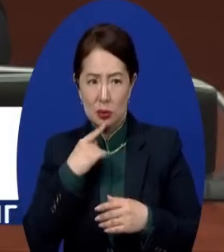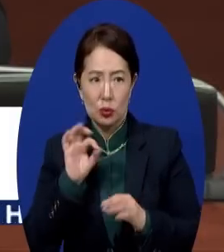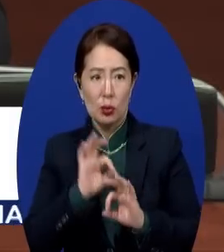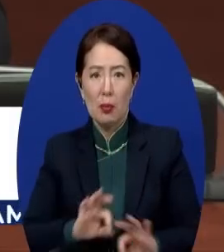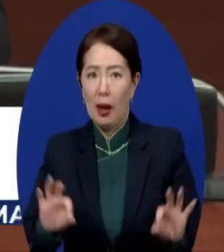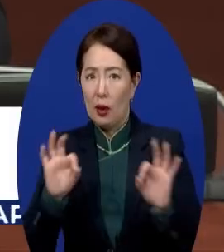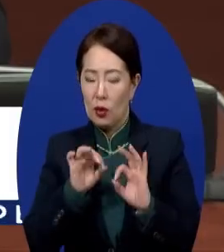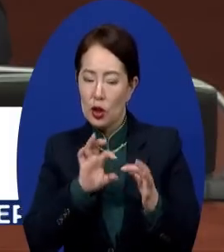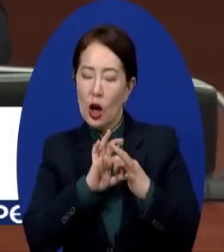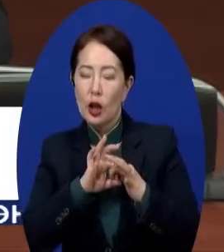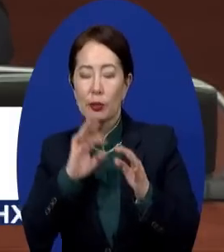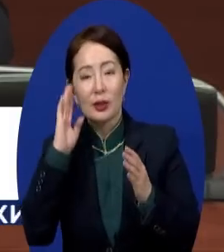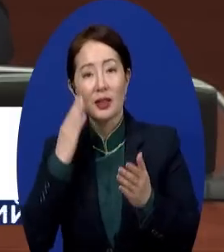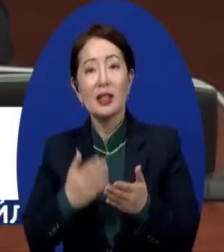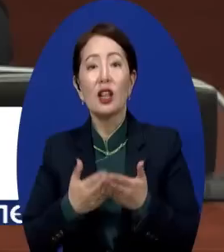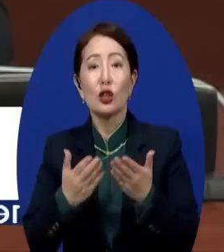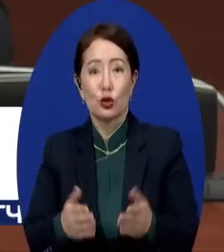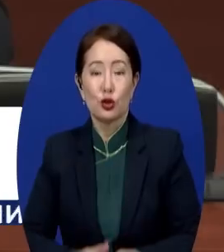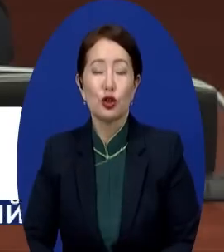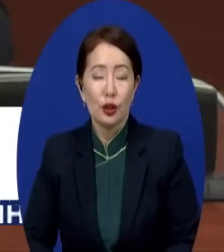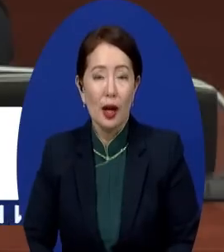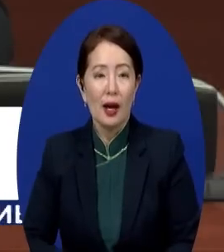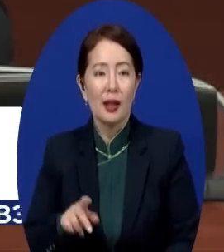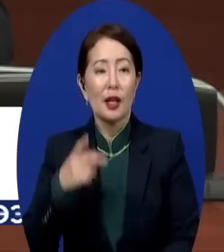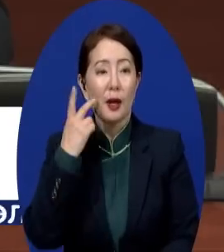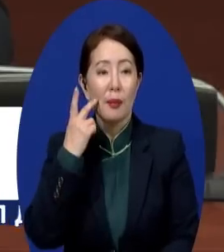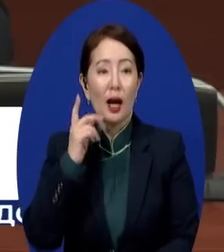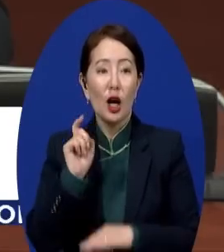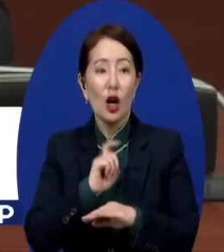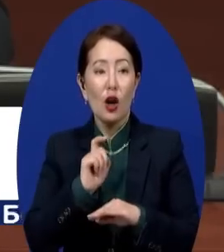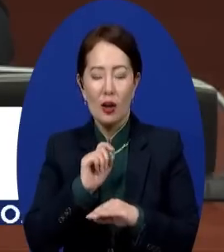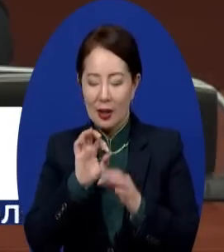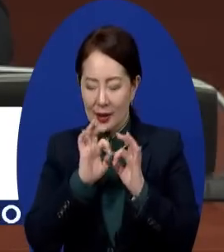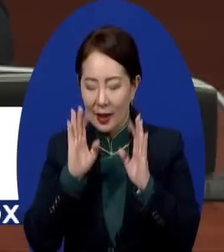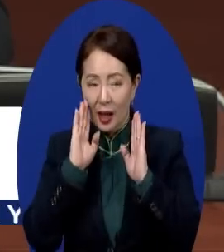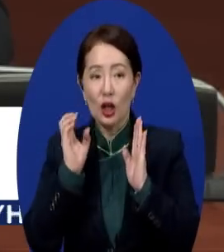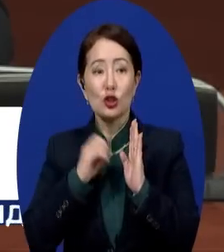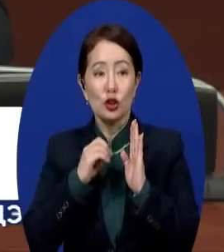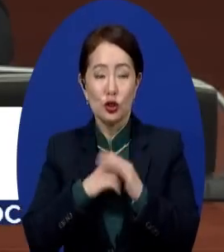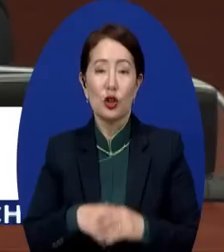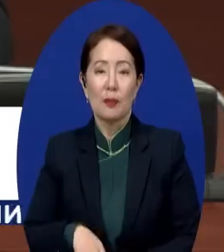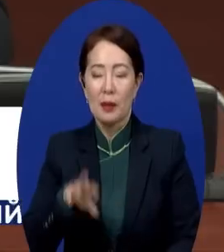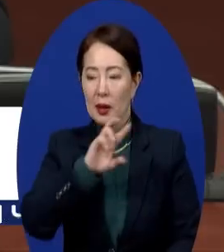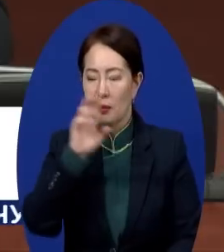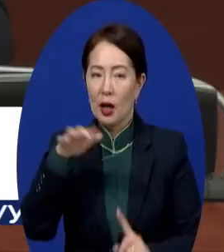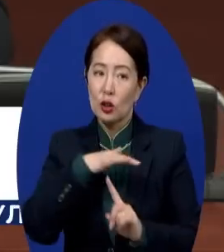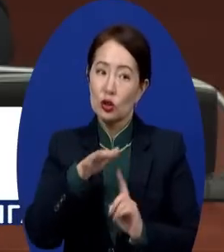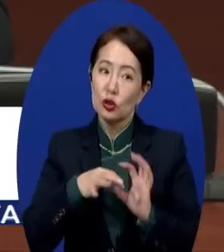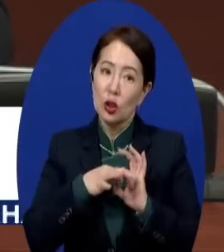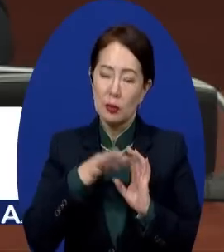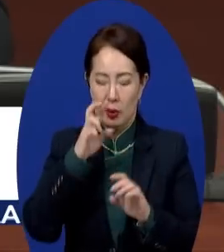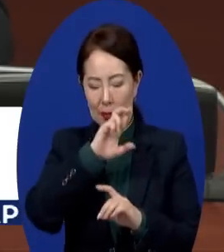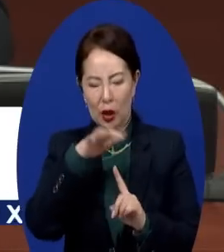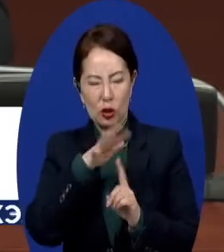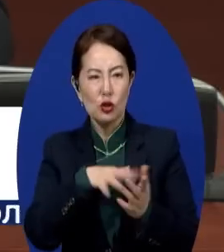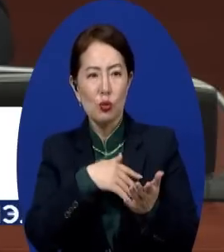олгодуулж энэ саналыг хэлж байгаа. Энийг одоо манай банкны хороо бол нэлээд ихтлэх хэрэгтэй байна. За тэр байгаль орчинтой холбоотой, байгаль орчныг бохирдуулж